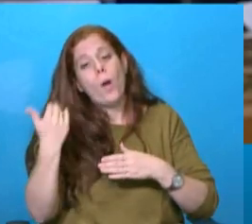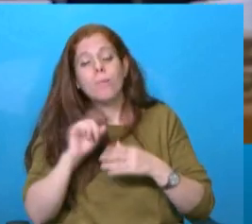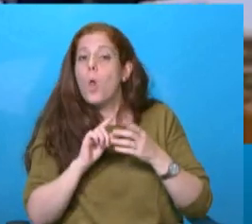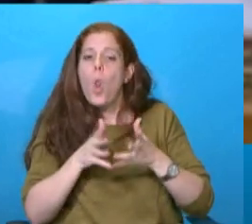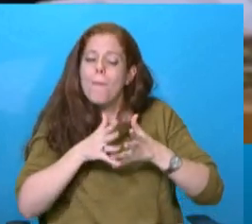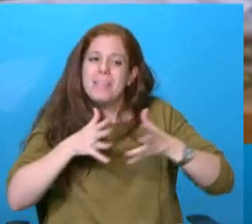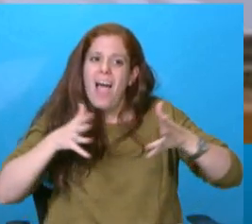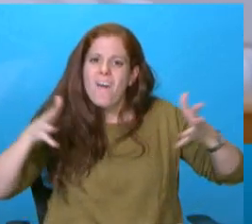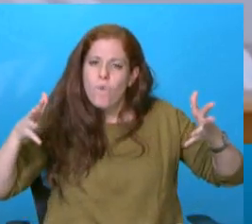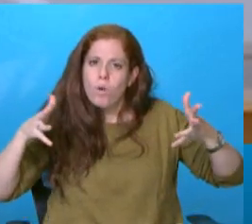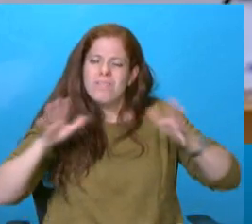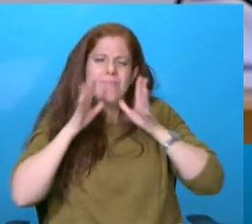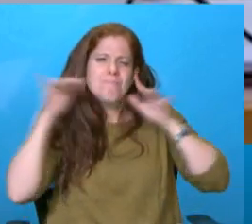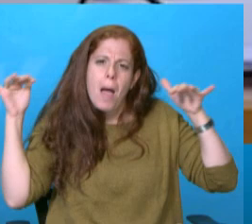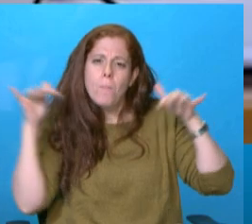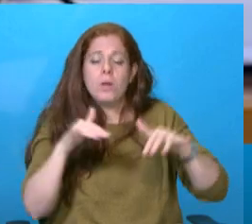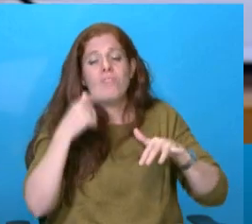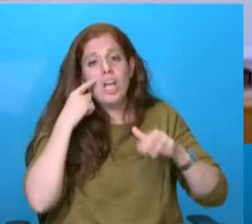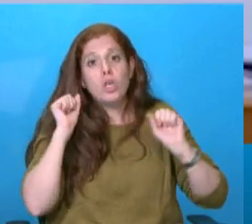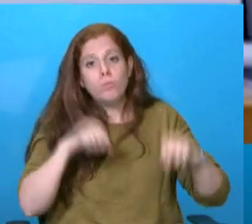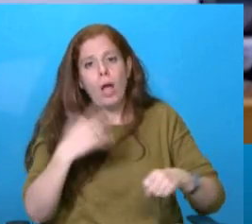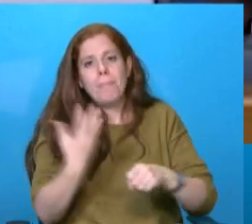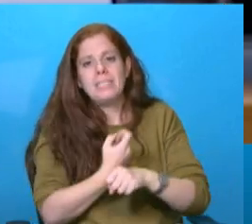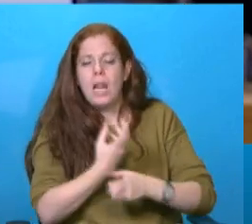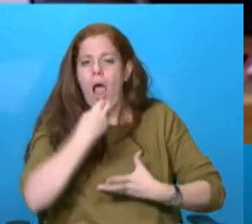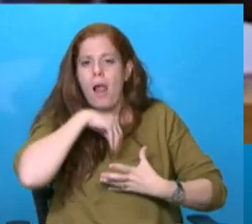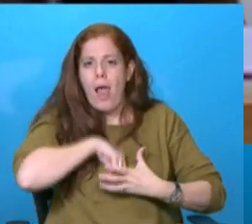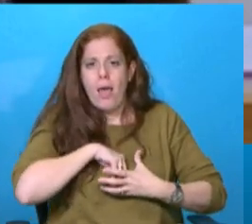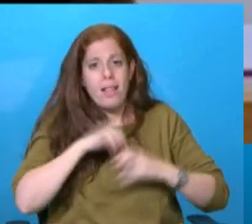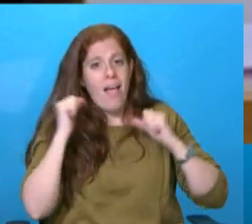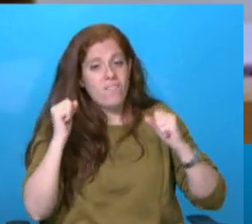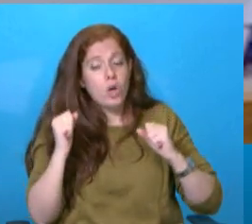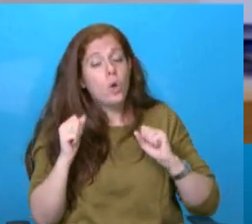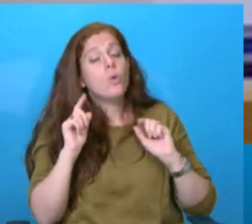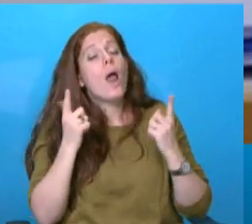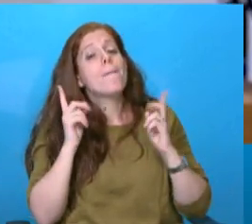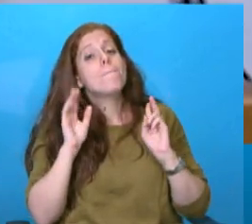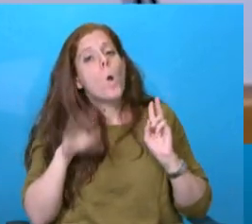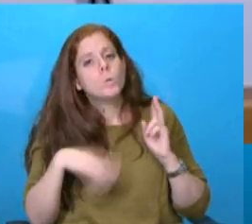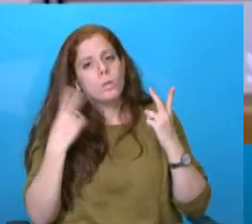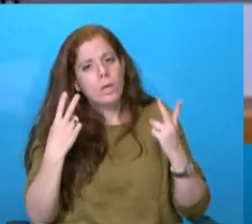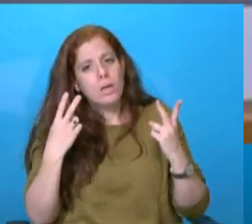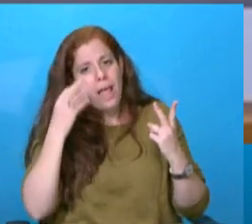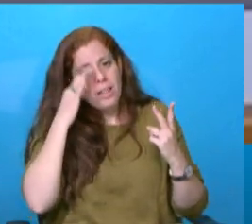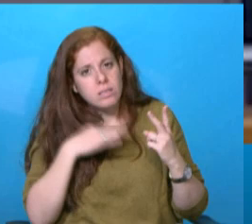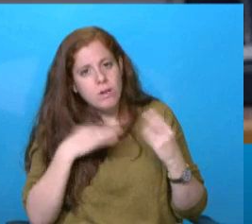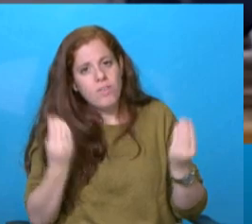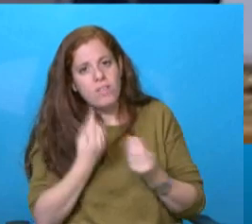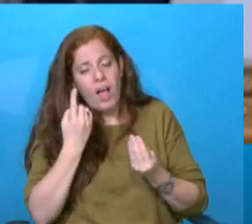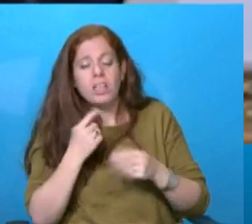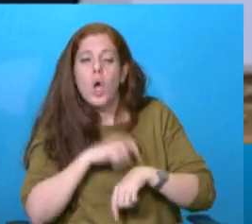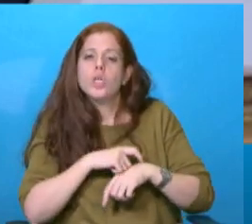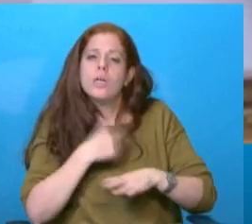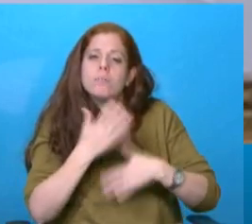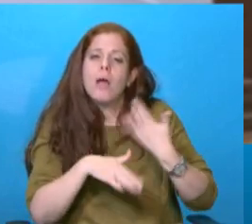המוניים ונראה כי המשטר מצליח להכילן. ואולם בכל זאת כדאי לשים לב לעניין אחד, ככל שעובר הזמן גלי המחאה